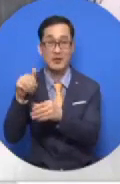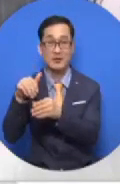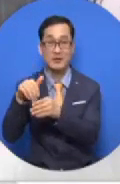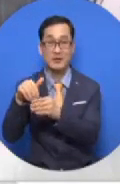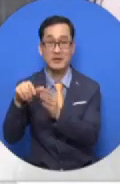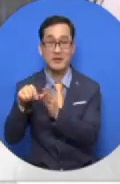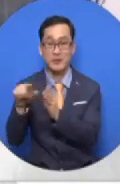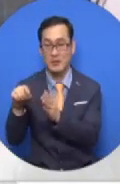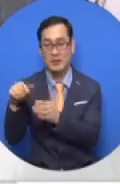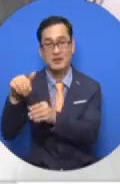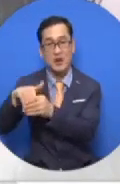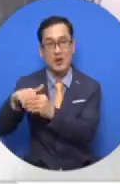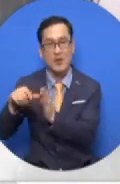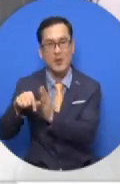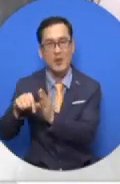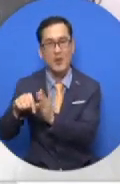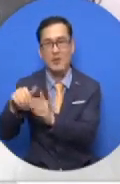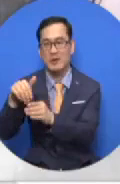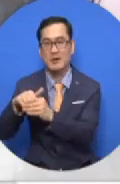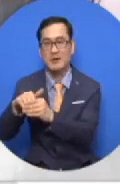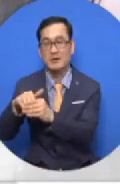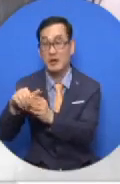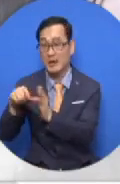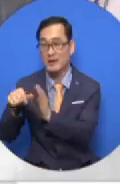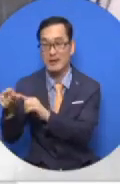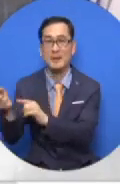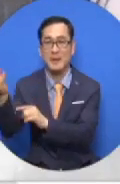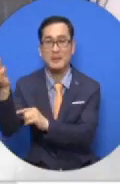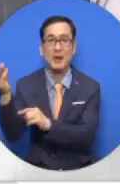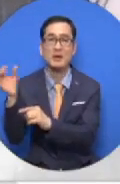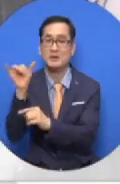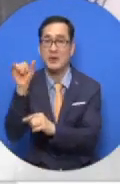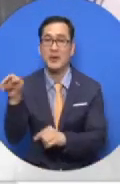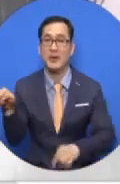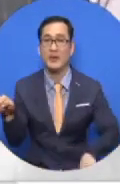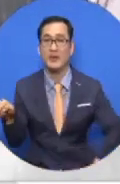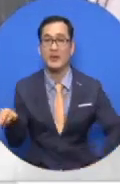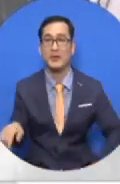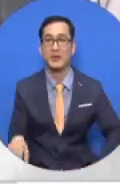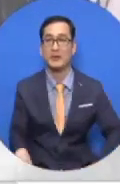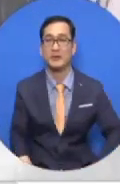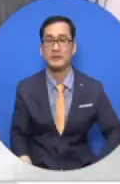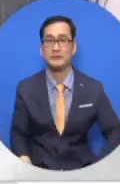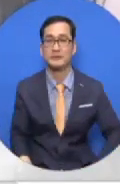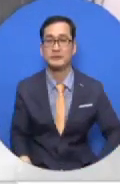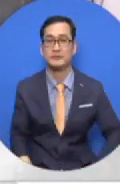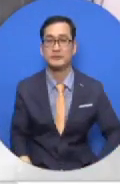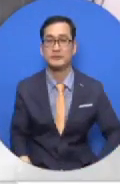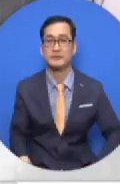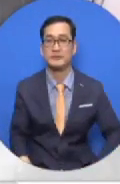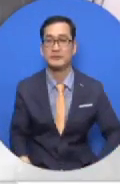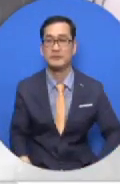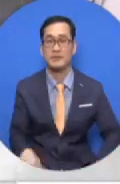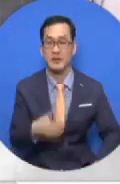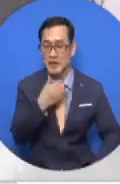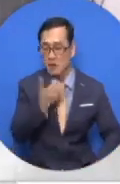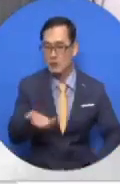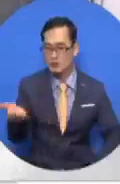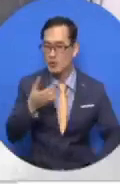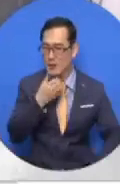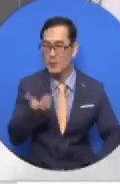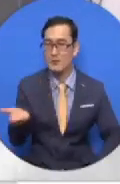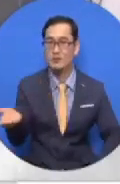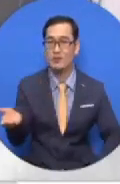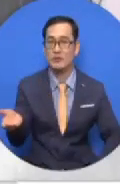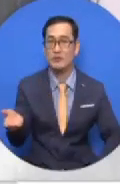스스로 취해야 되는 얘기들이 있음에도 불구하고 민주당을 위해서 이 정개특위에 뭔가를 얻어내기 위해서 양보를 계속 해주고 했다는 것 아닌가라고 볼 수가